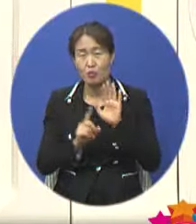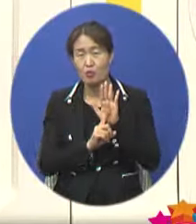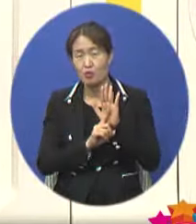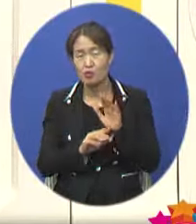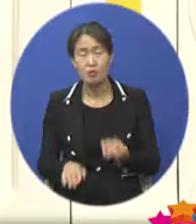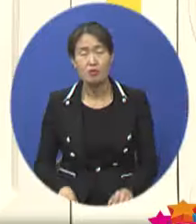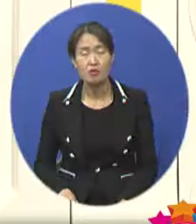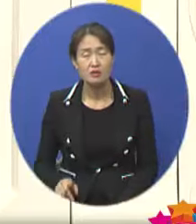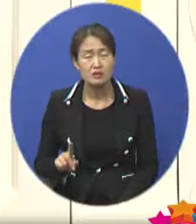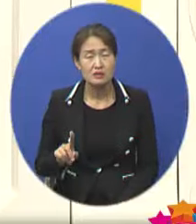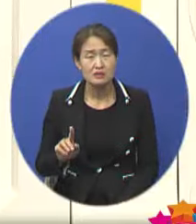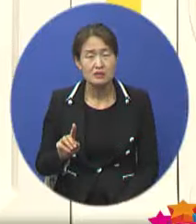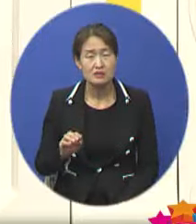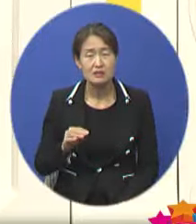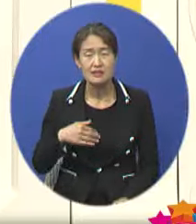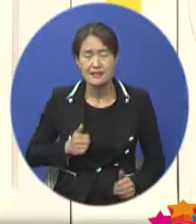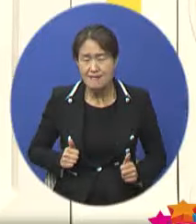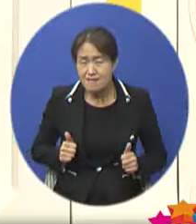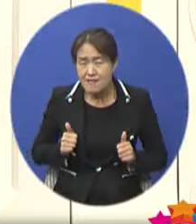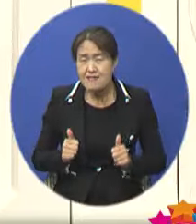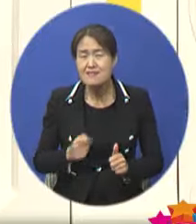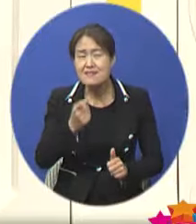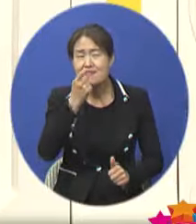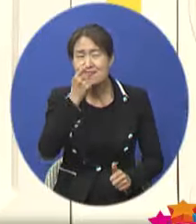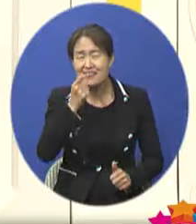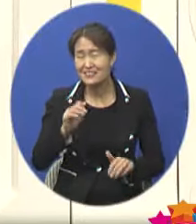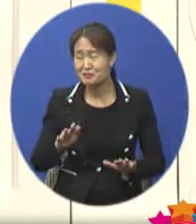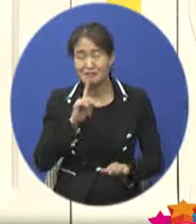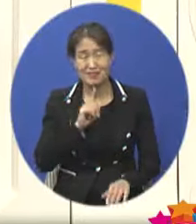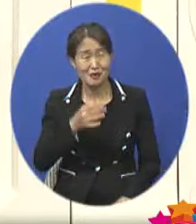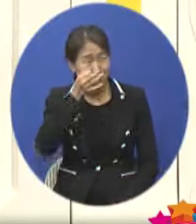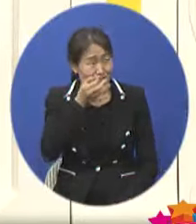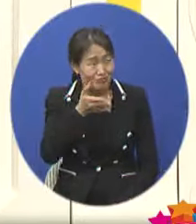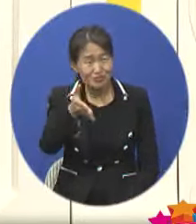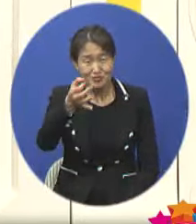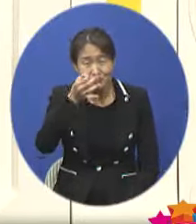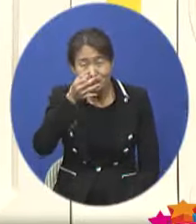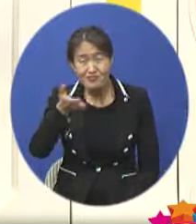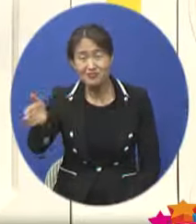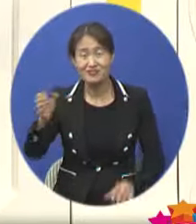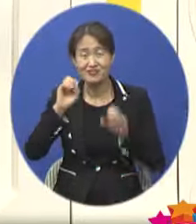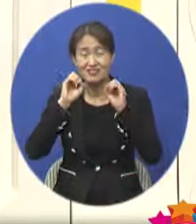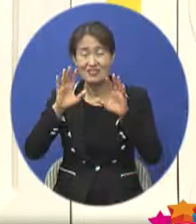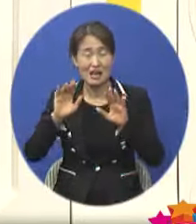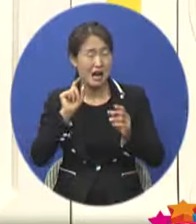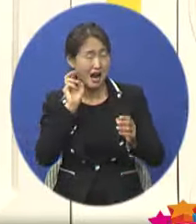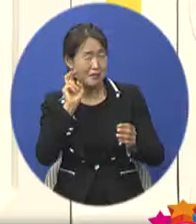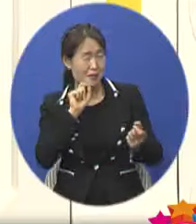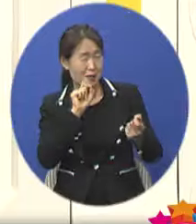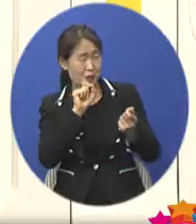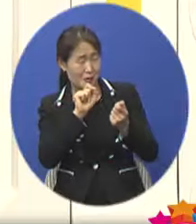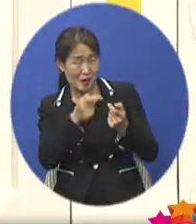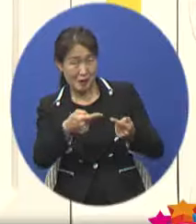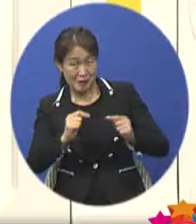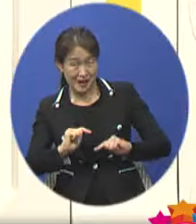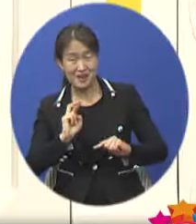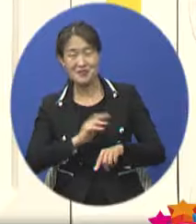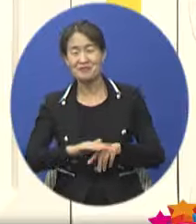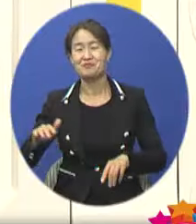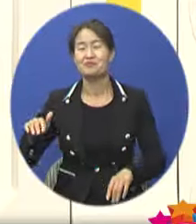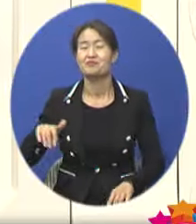해주시고 돕는다고 예. 열심히 좀 배우더라고요. 열심히 배워서 이제 조만간에 참여하시겠네요 그분들이.